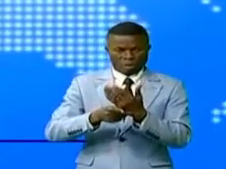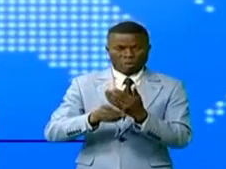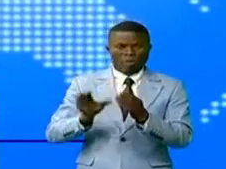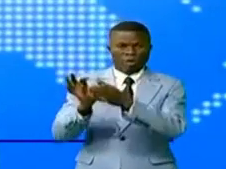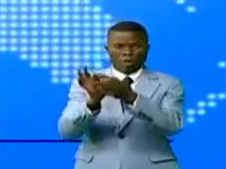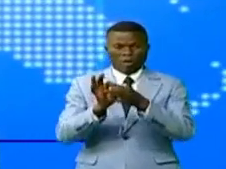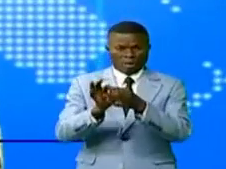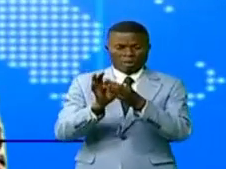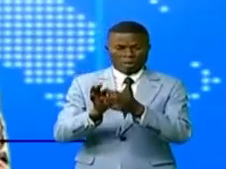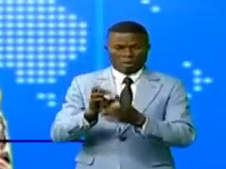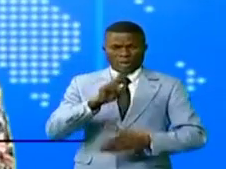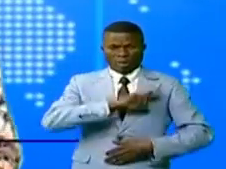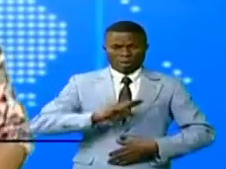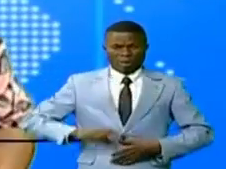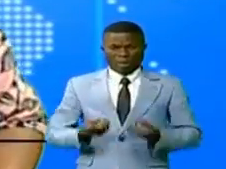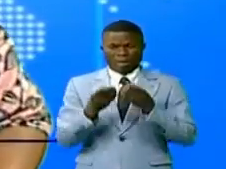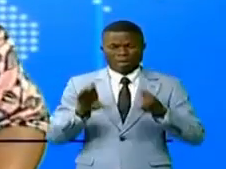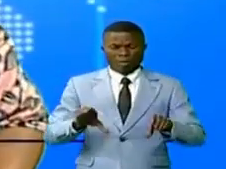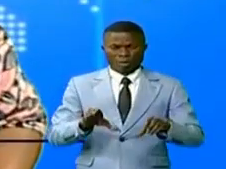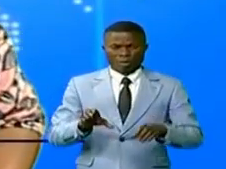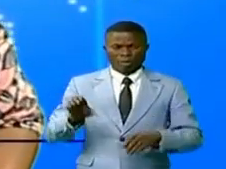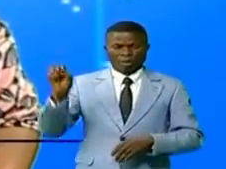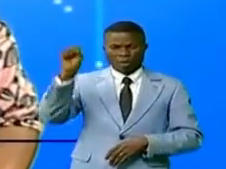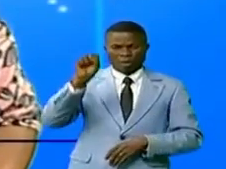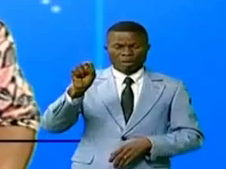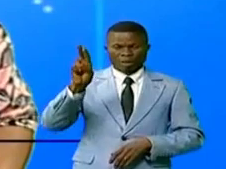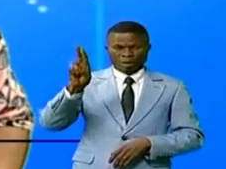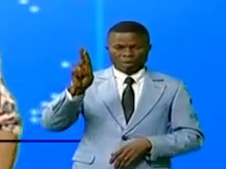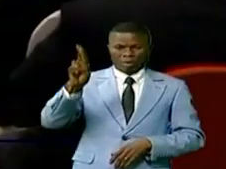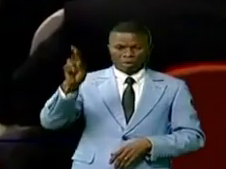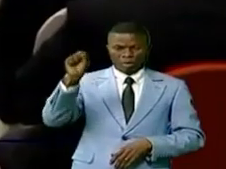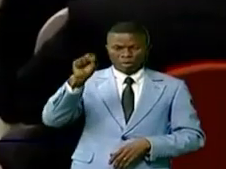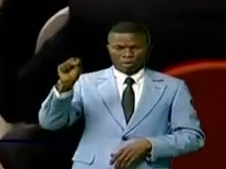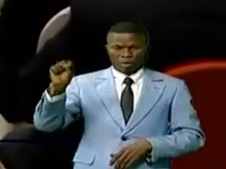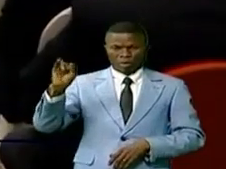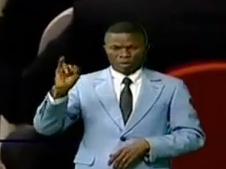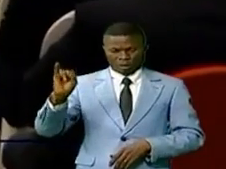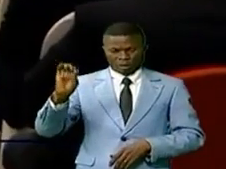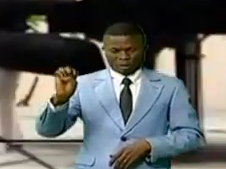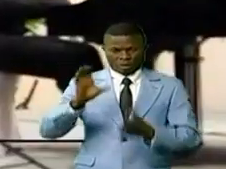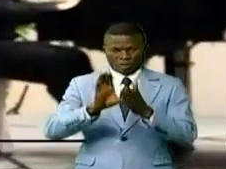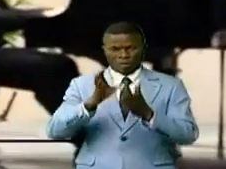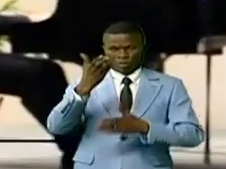coopération RDC-Russie, nous dit Nadine Yango.